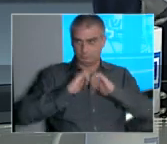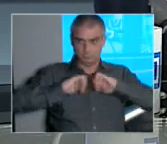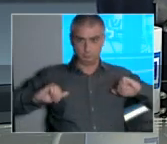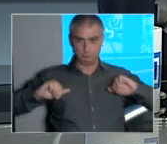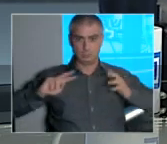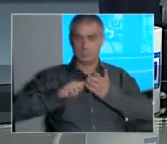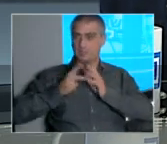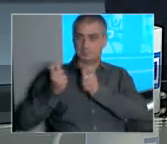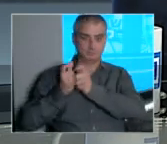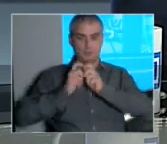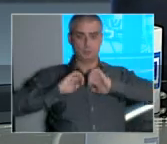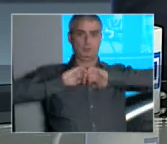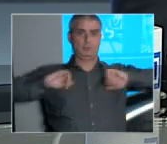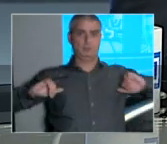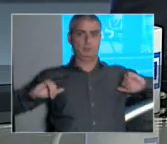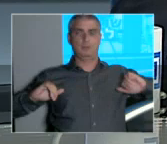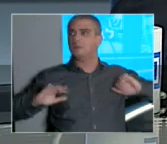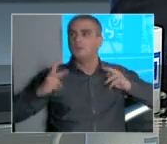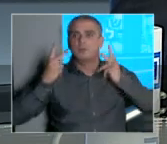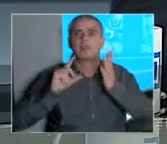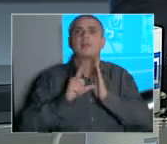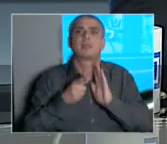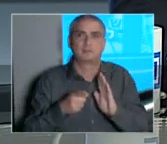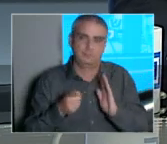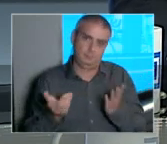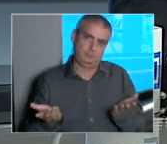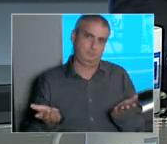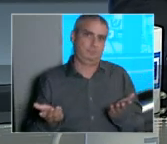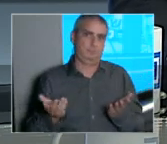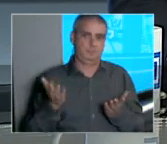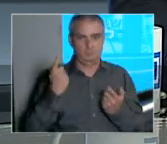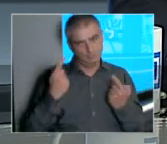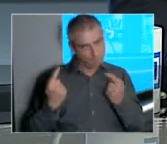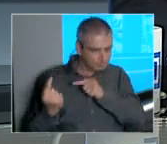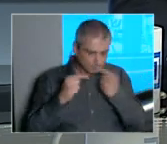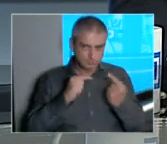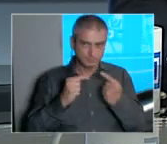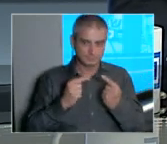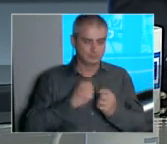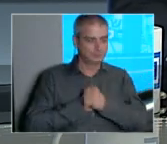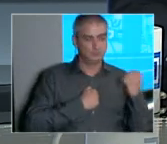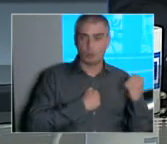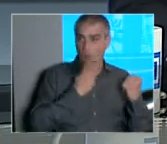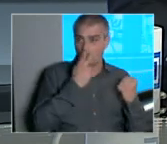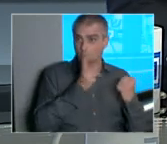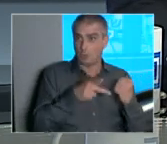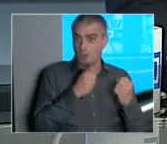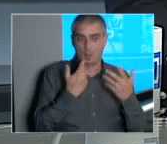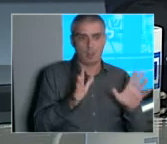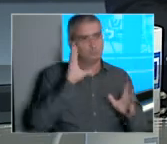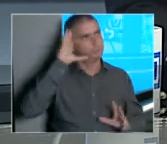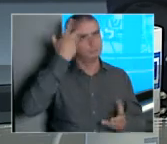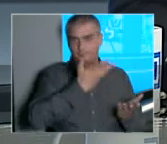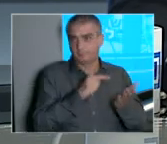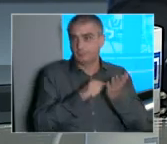שני חדרים של עשיות. אין יותר מהותי מהטכני הזה. ותראה, בכל מקום זה הקרב. זה הקרב בשמאל, שאתה רואה שהוא יכול לאבד את עצמו